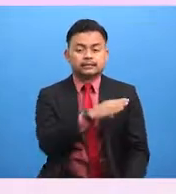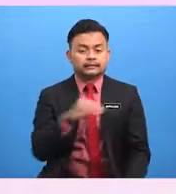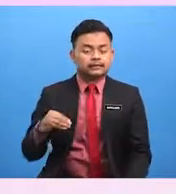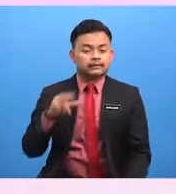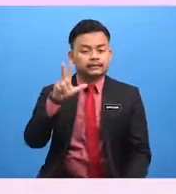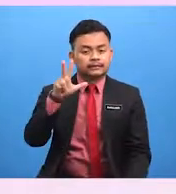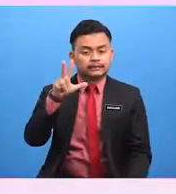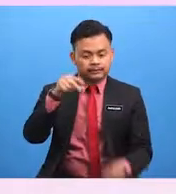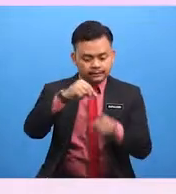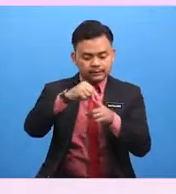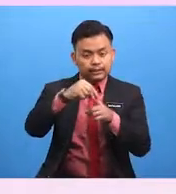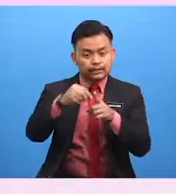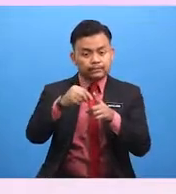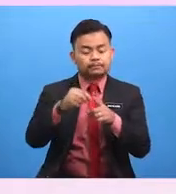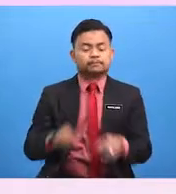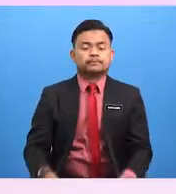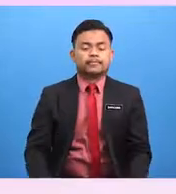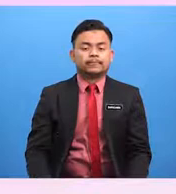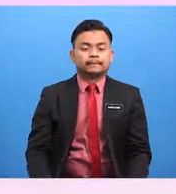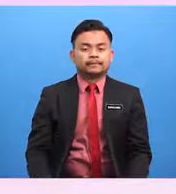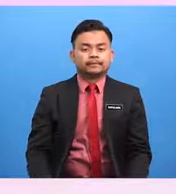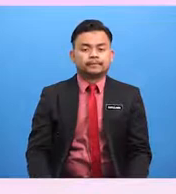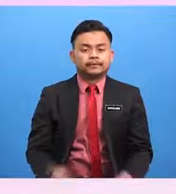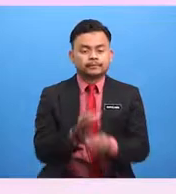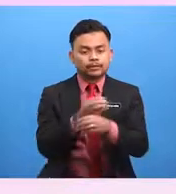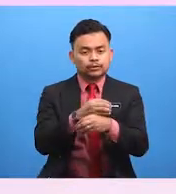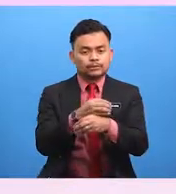tajam berbentuk seperti pokok Christmas.